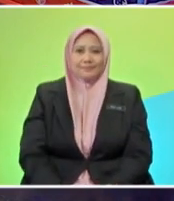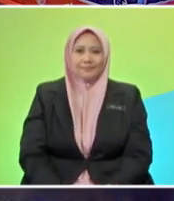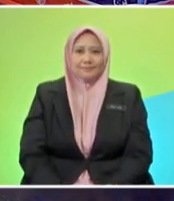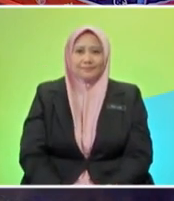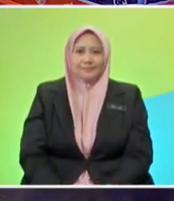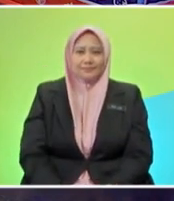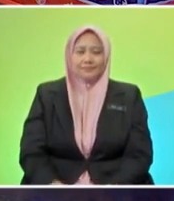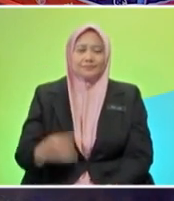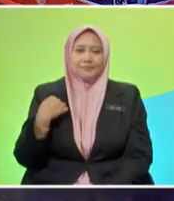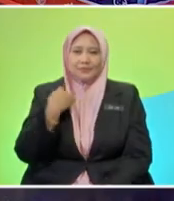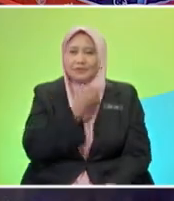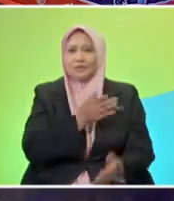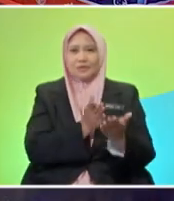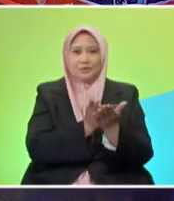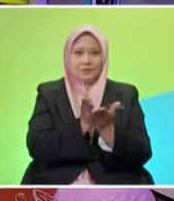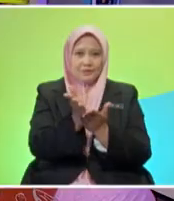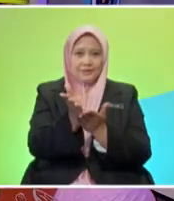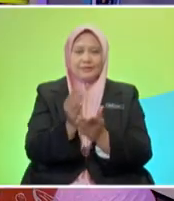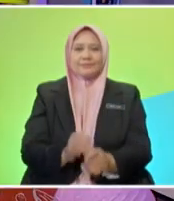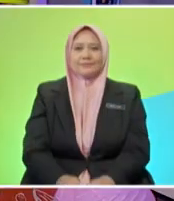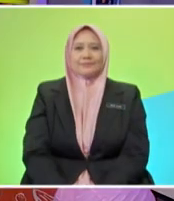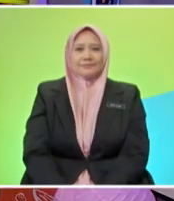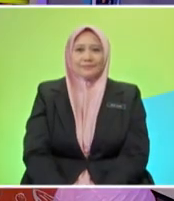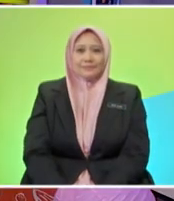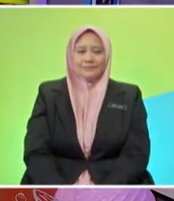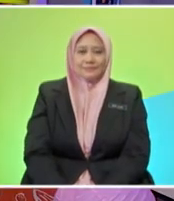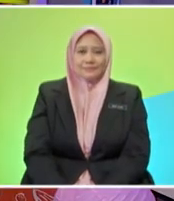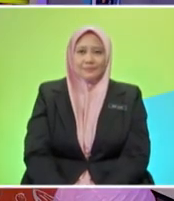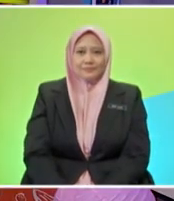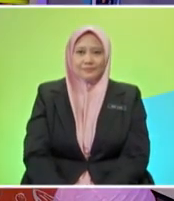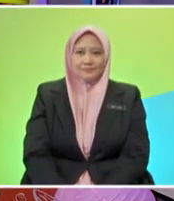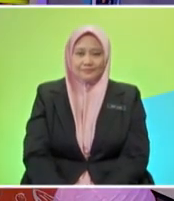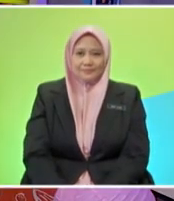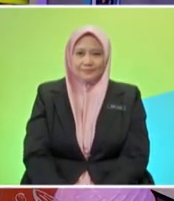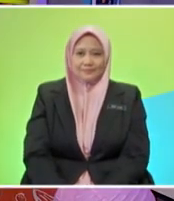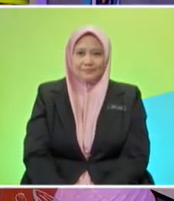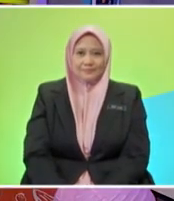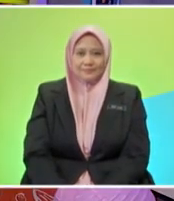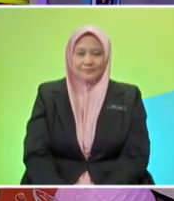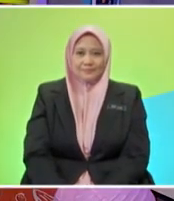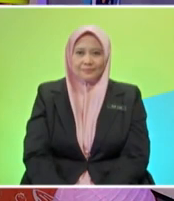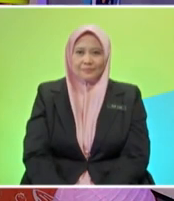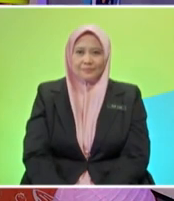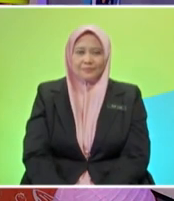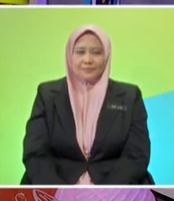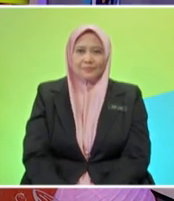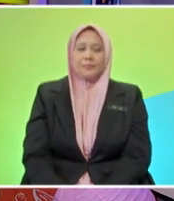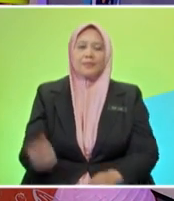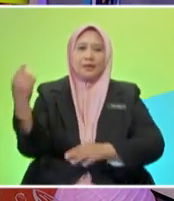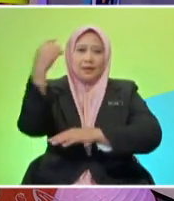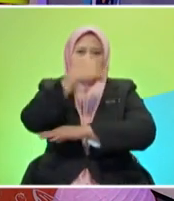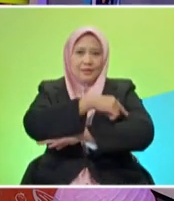sesi kita pada hari ini. Silakan cikgu. Ya, baik. Terima kasih Nisa. Baiklah penonton dan juga murid-murid yang berada di dalam Google Meet, hari